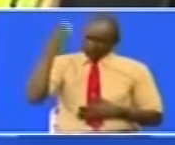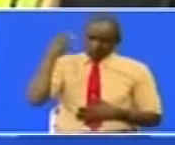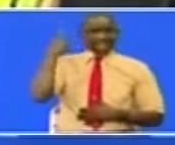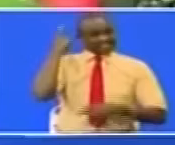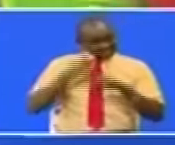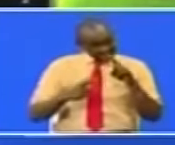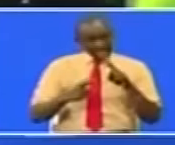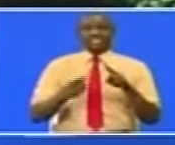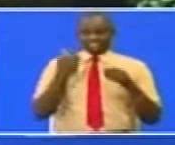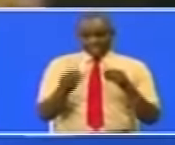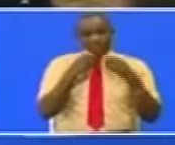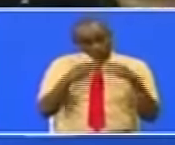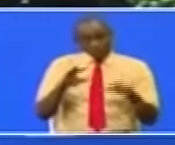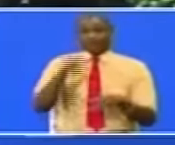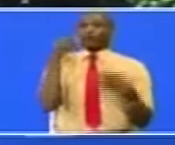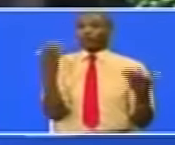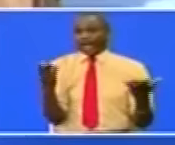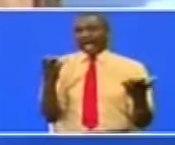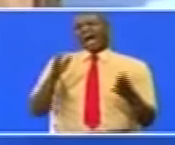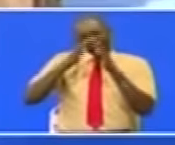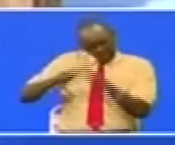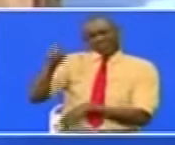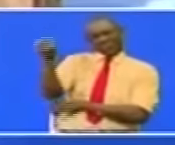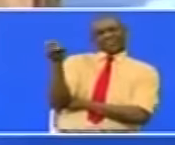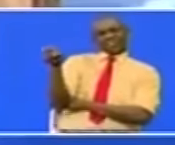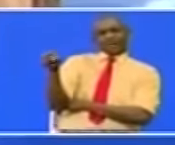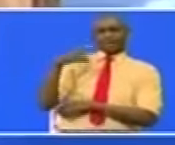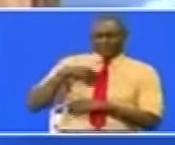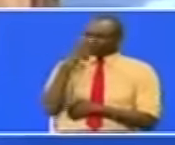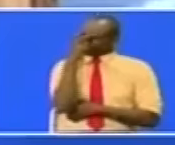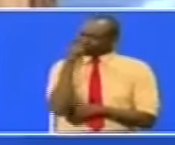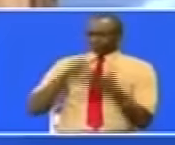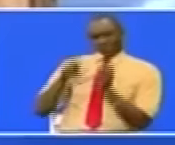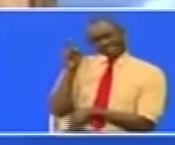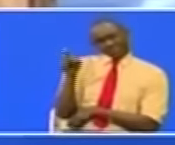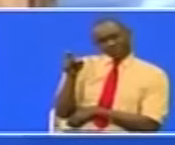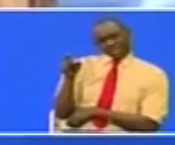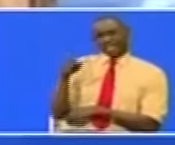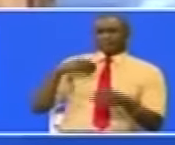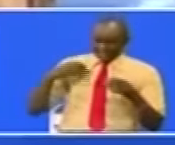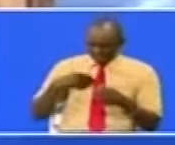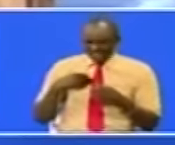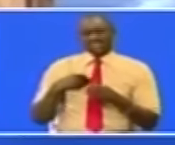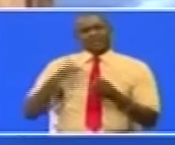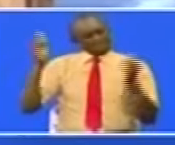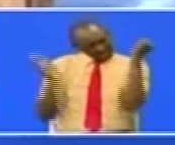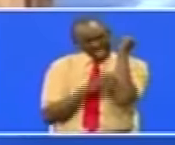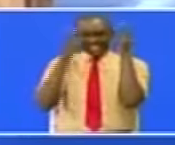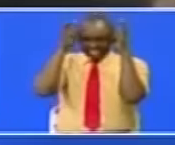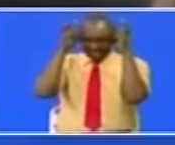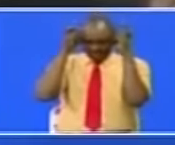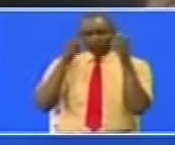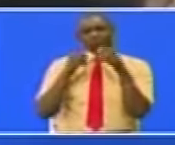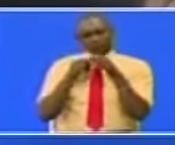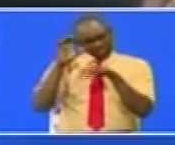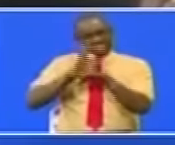Jana na kijana huyo akaoni kuwawa msh kiwa mkuu wenye ji wanashi kuwa Denis raga aliji na dini ya itik ziso elewa na baada ya